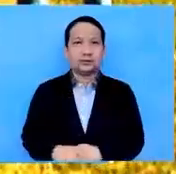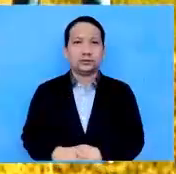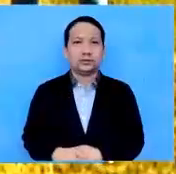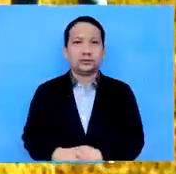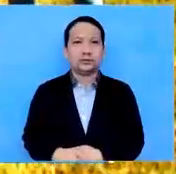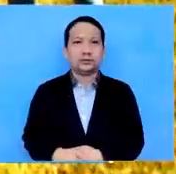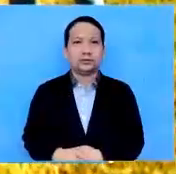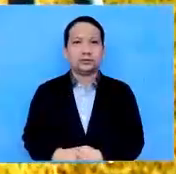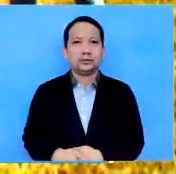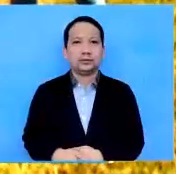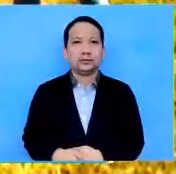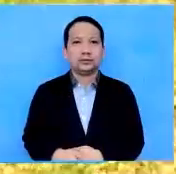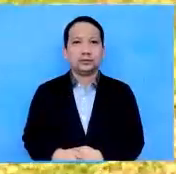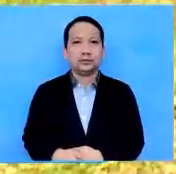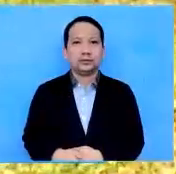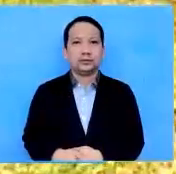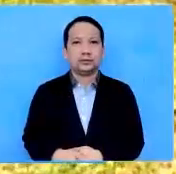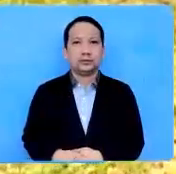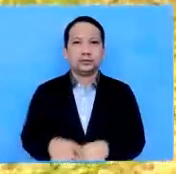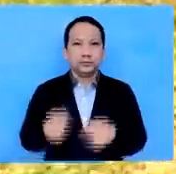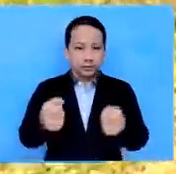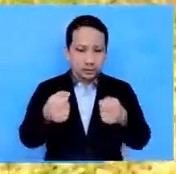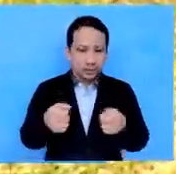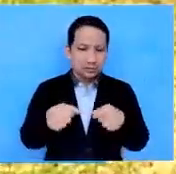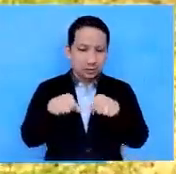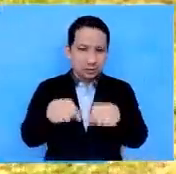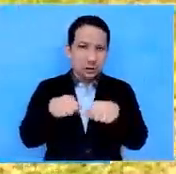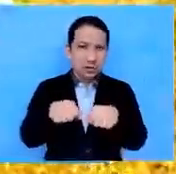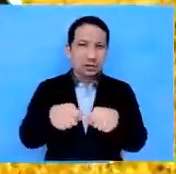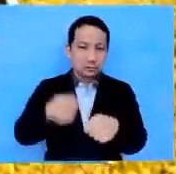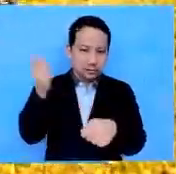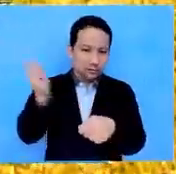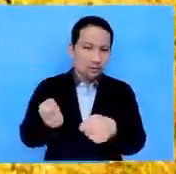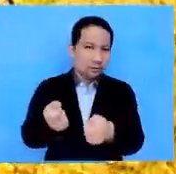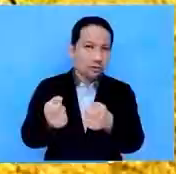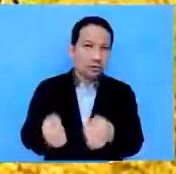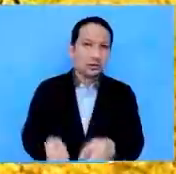makikita ang hinete na siyang nagpapatakbo ng